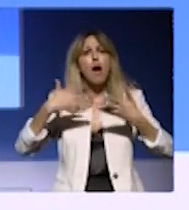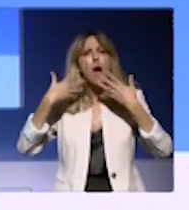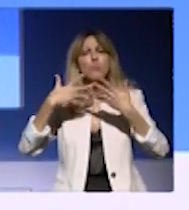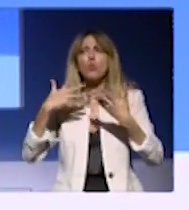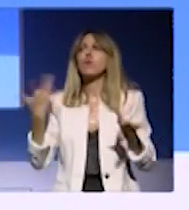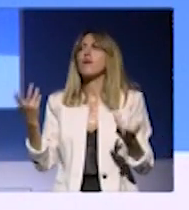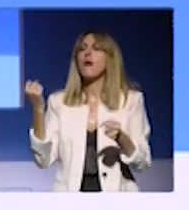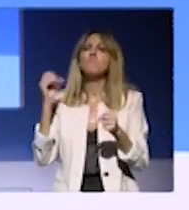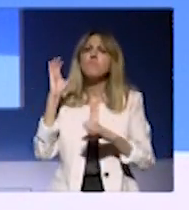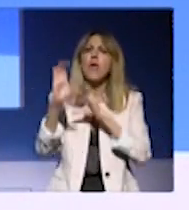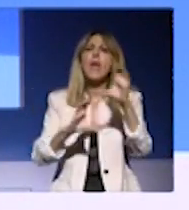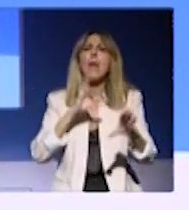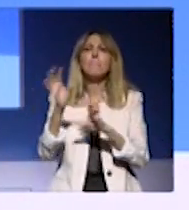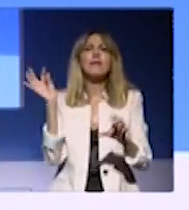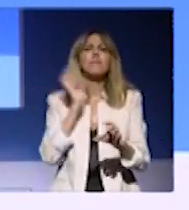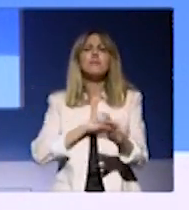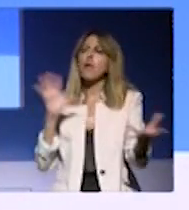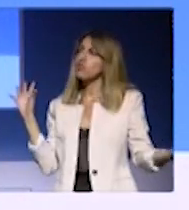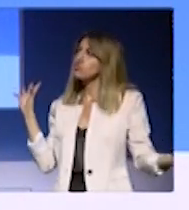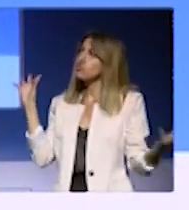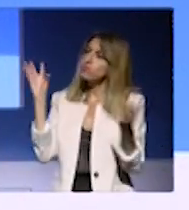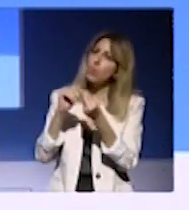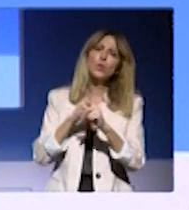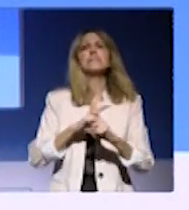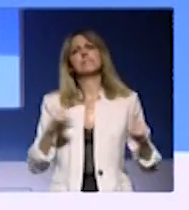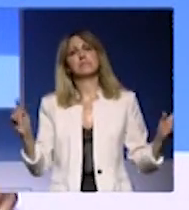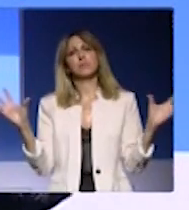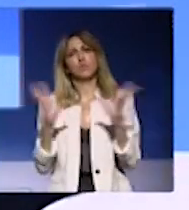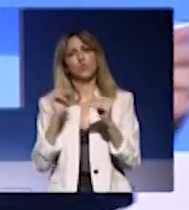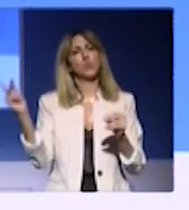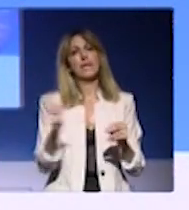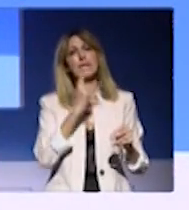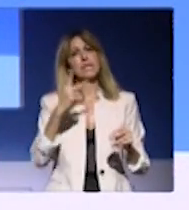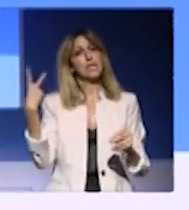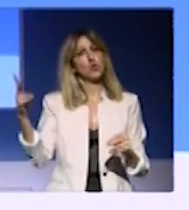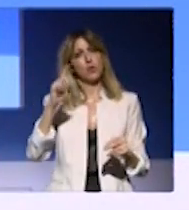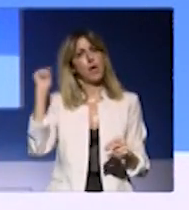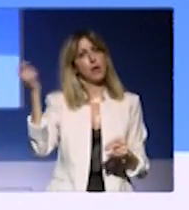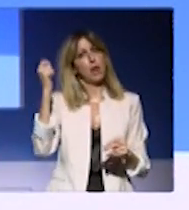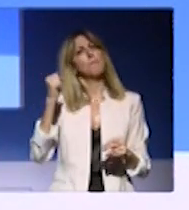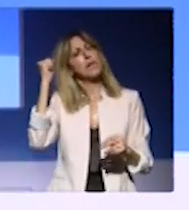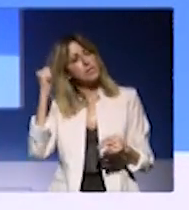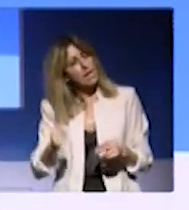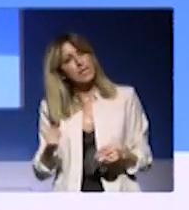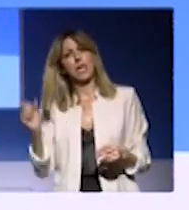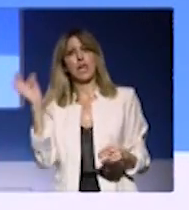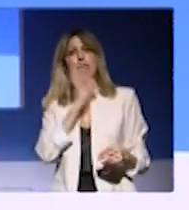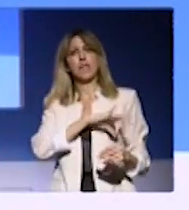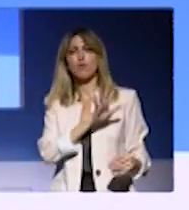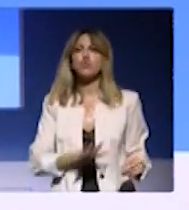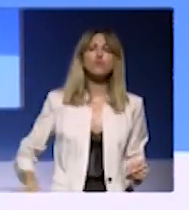συνεισφοράς αυτής της επένδυσης στην τοπική κοινωνία, αλλά συνολικά και στην περιφέρεια Πελοποννήσου και ταυτόχρονα να